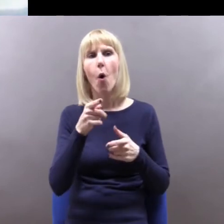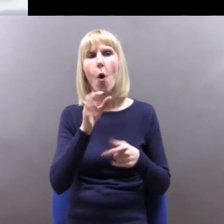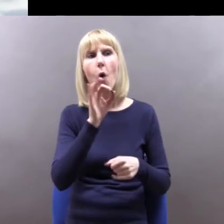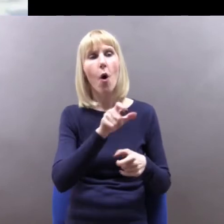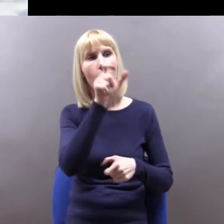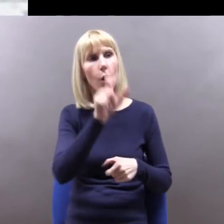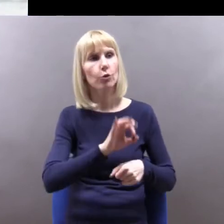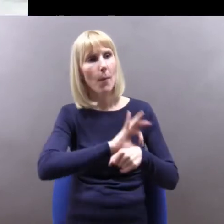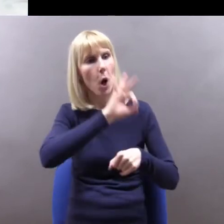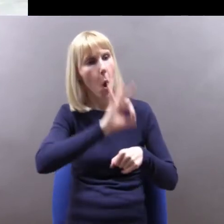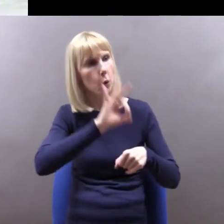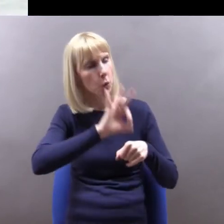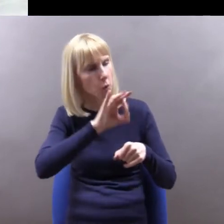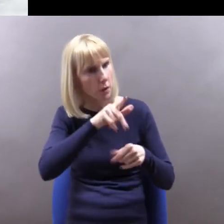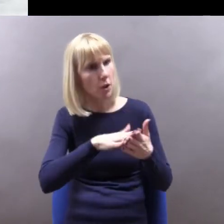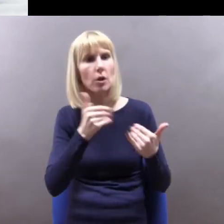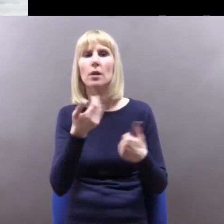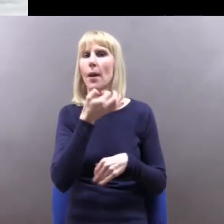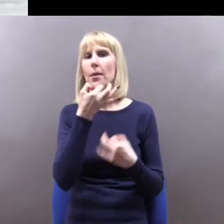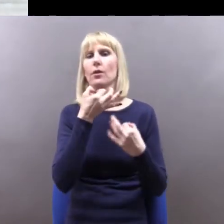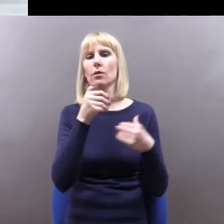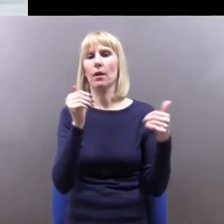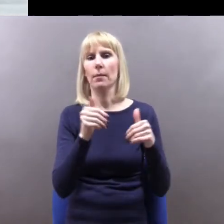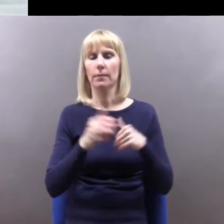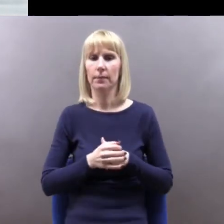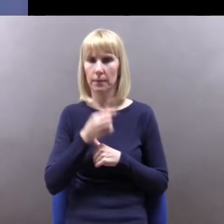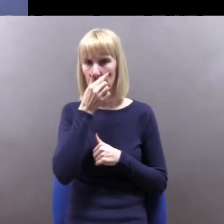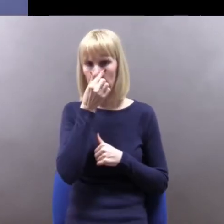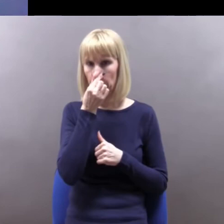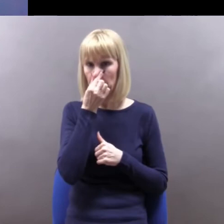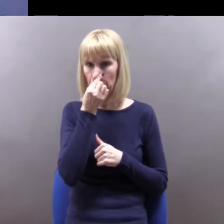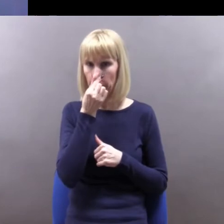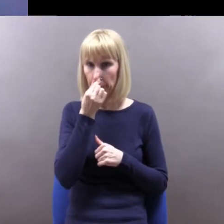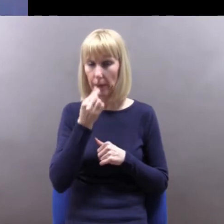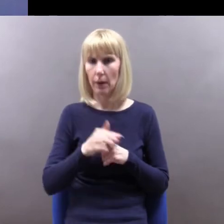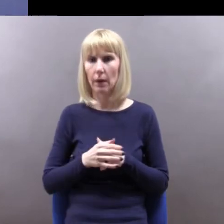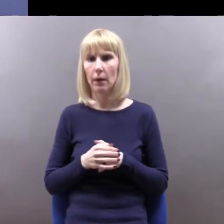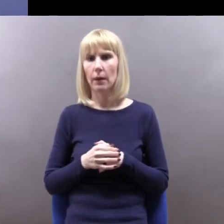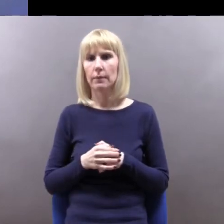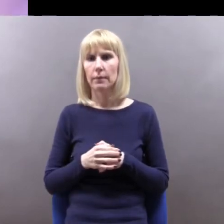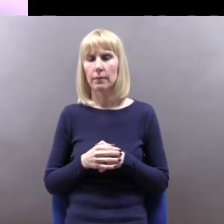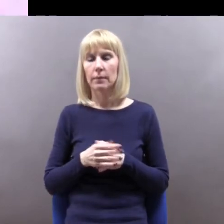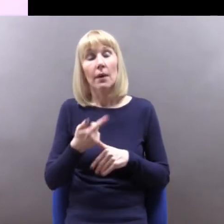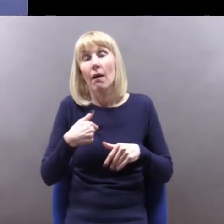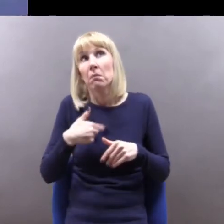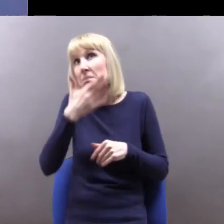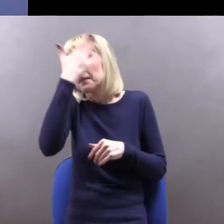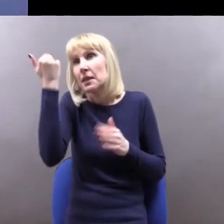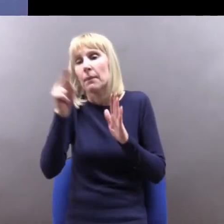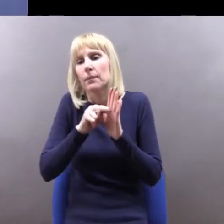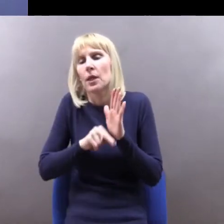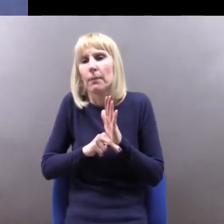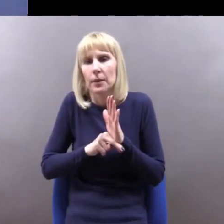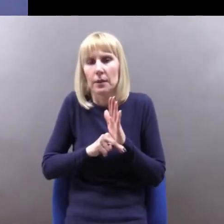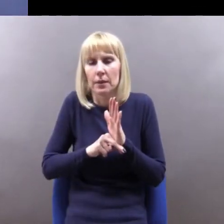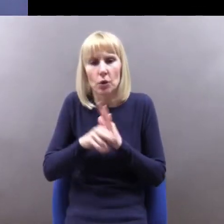konstruktora platformy i zapytać, czy tak można. No ja bym powiedział, że można, bo przecież, znaczy ja nie, oczywiście nie znam się specjalnie